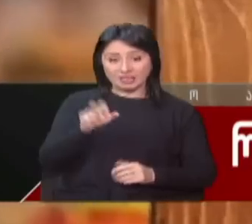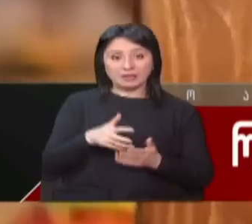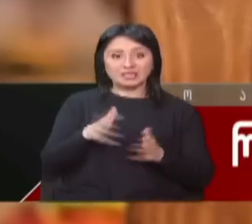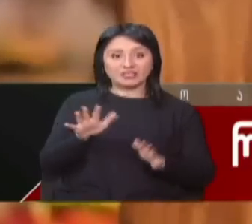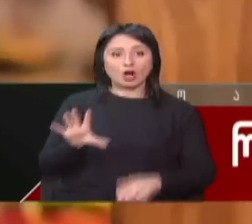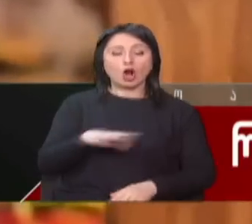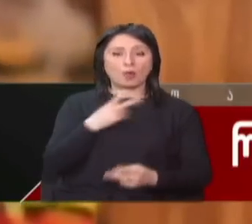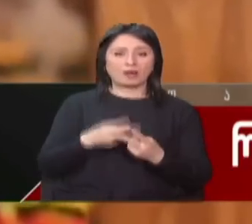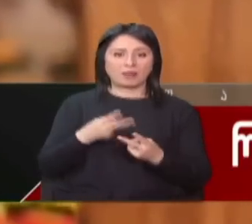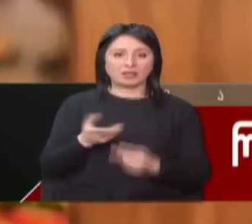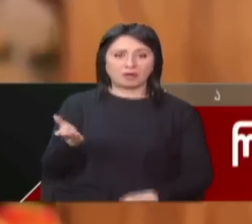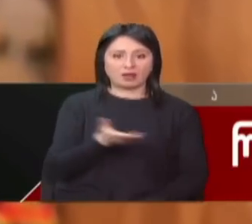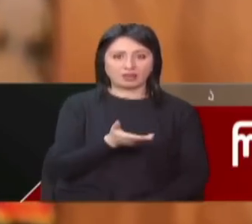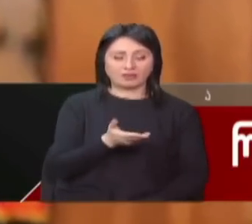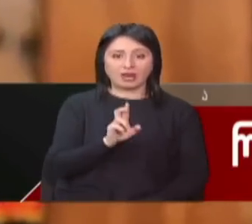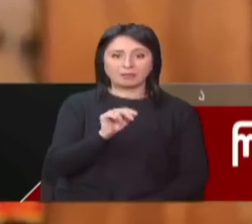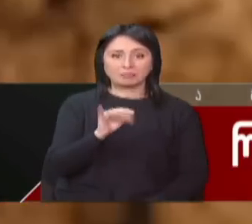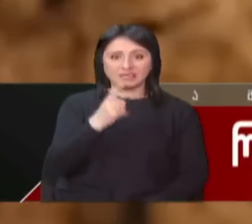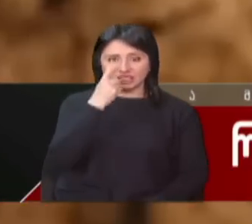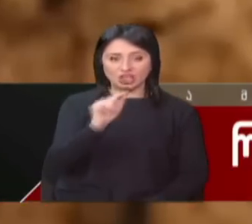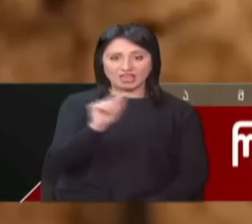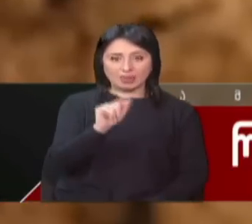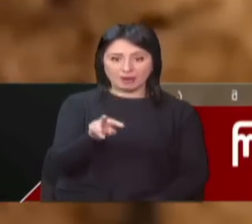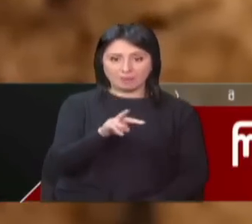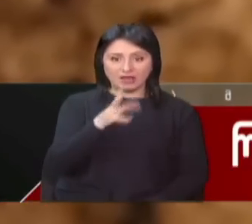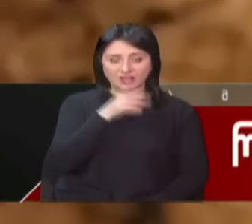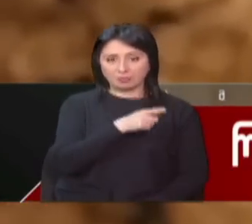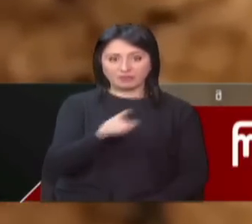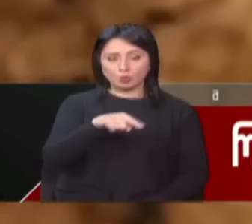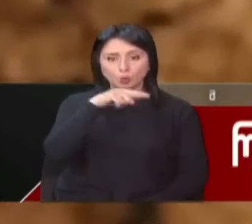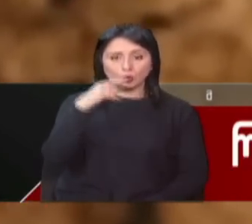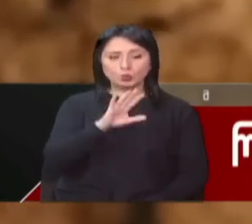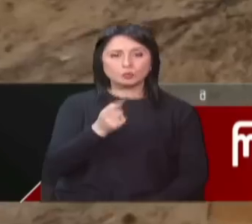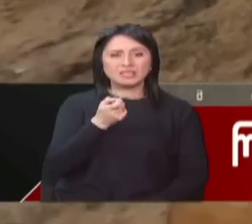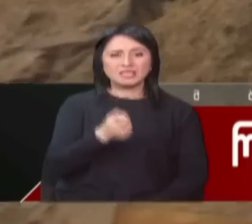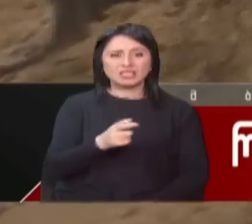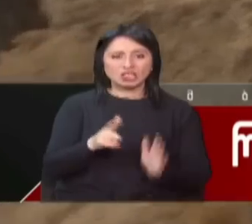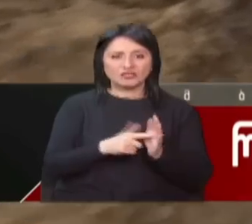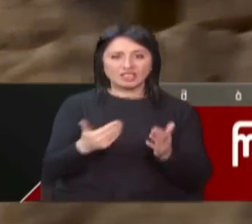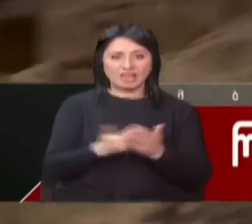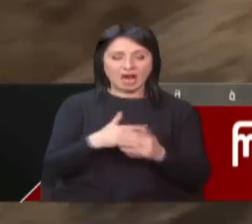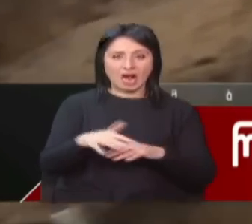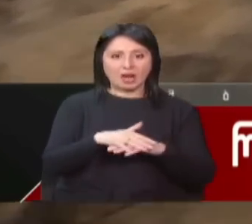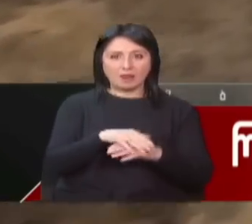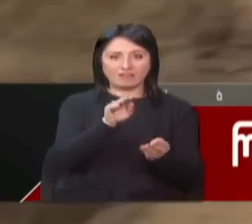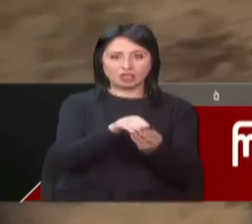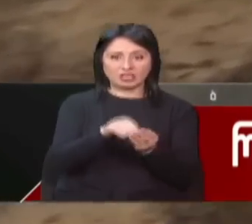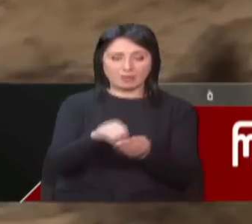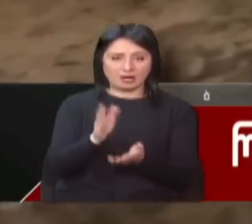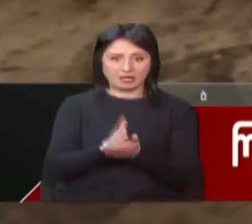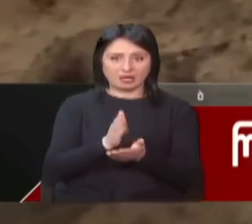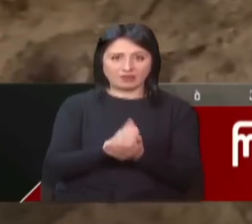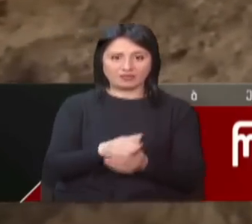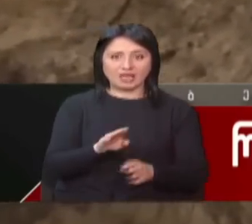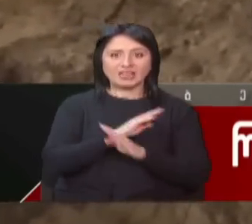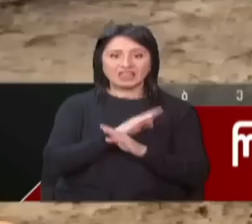meti qopili patimaria. BBC-s tsnobit februar-martis periodshi rusetshi sumtsire 7 akhali masobrevis samarkhi gachnda,